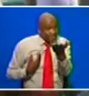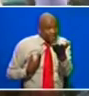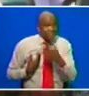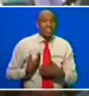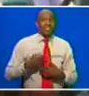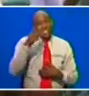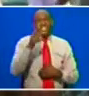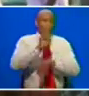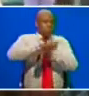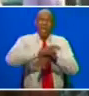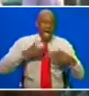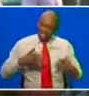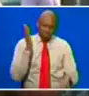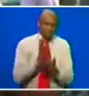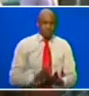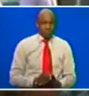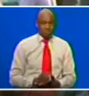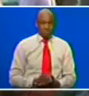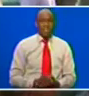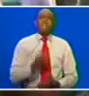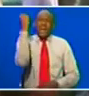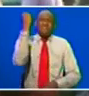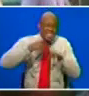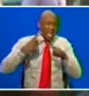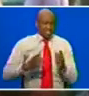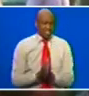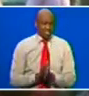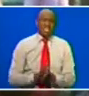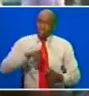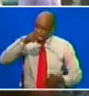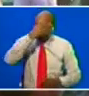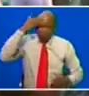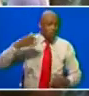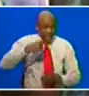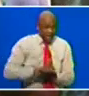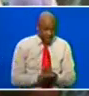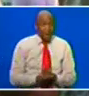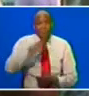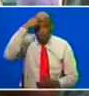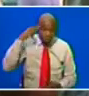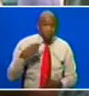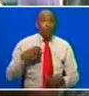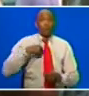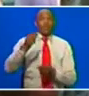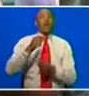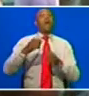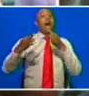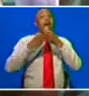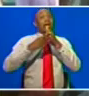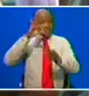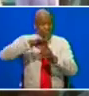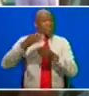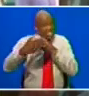Ni dharau, si dharau? Miaka mitano wametusahau. Sababu ya kura tarehe 8 mwezi wa